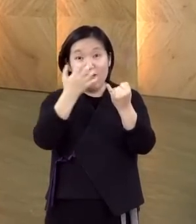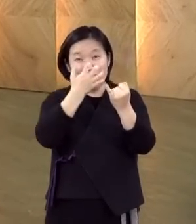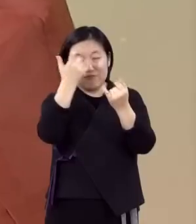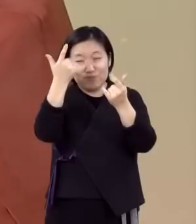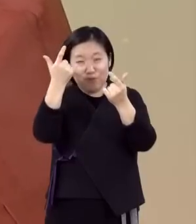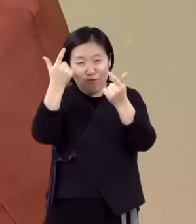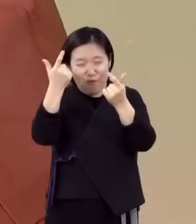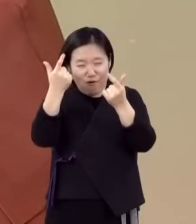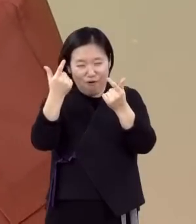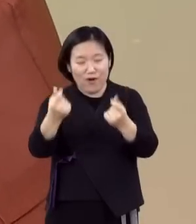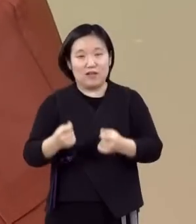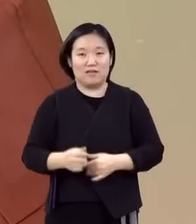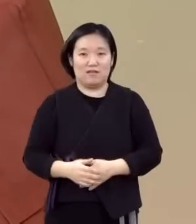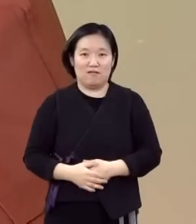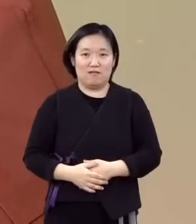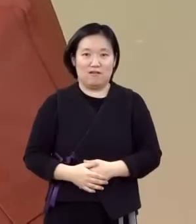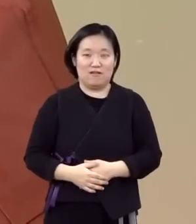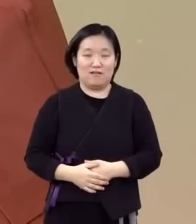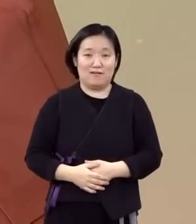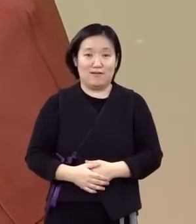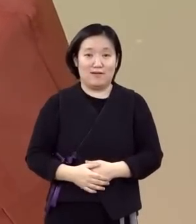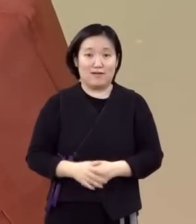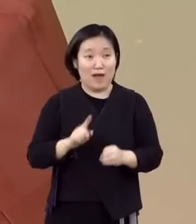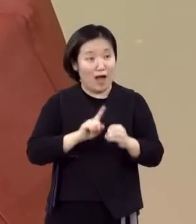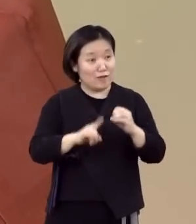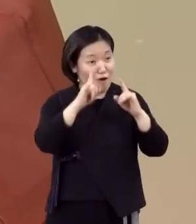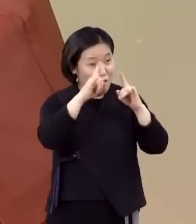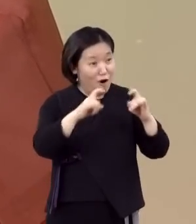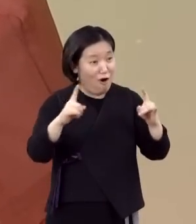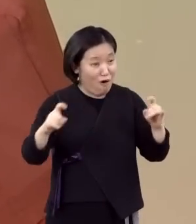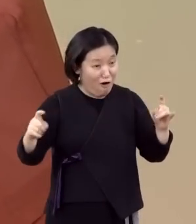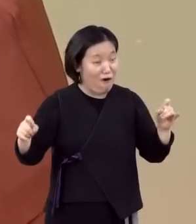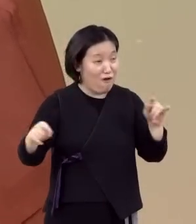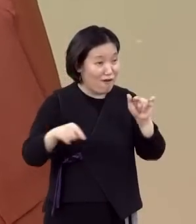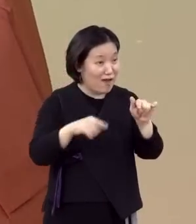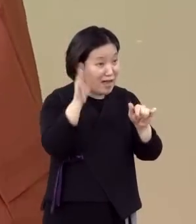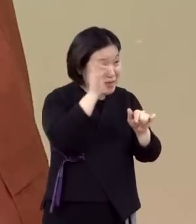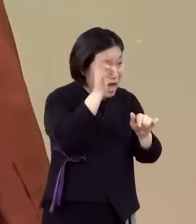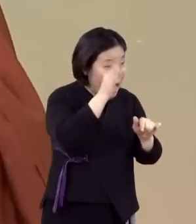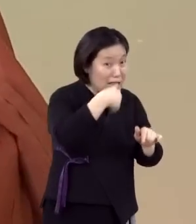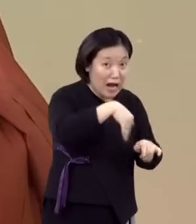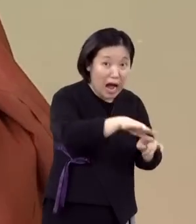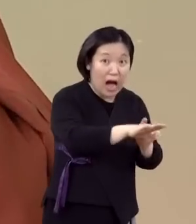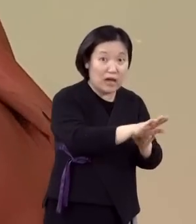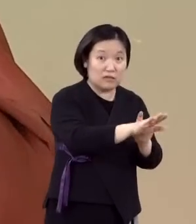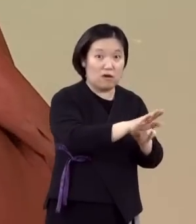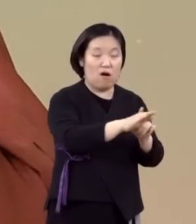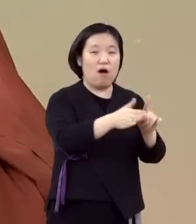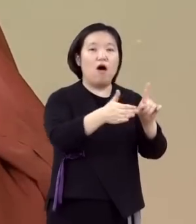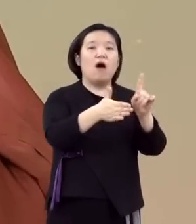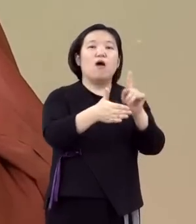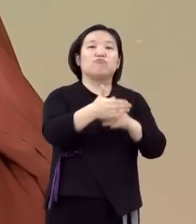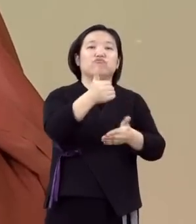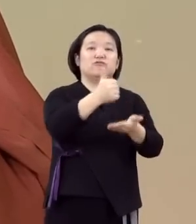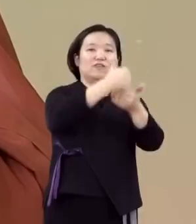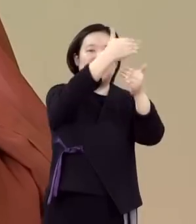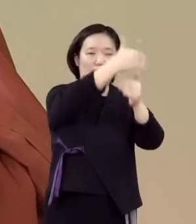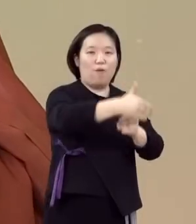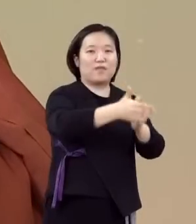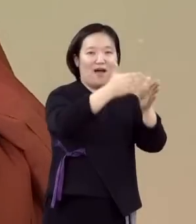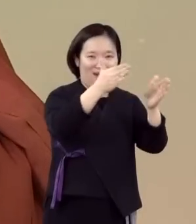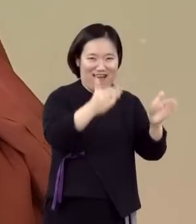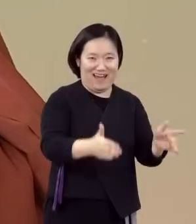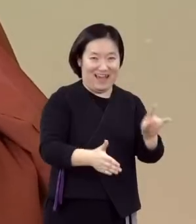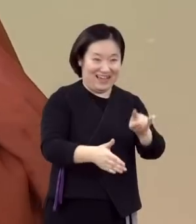두여인이같은꿈을꾸었기에,그곳에있는누군가가도움이필요하다는꿈을꾸었고,그래서그 절에대해알아보고찾아낸후, 법당